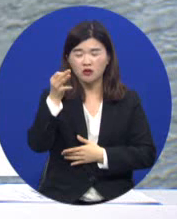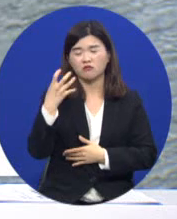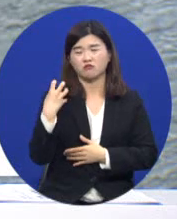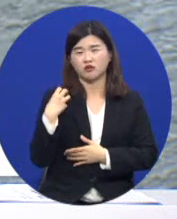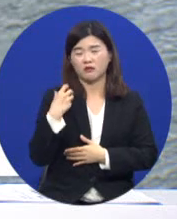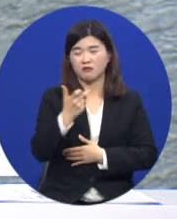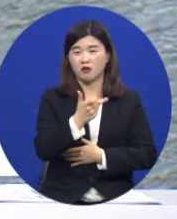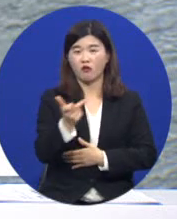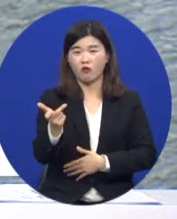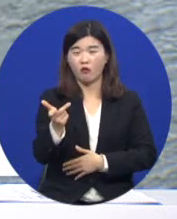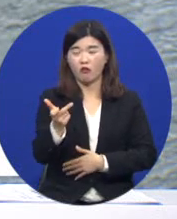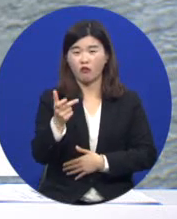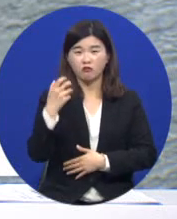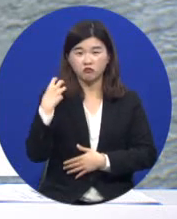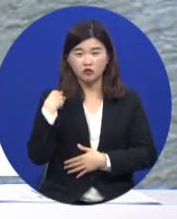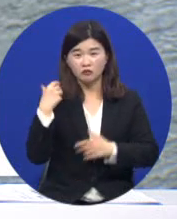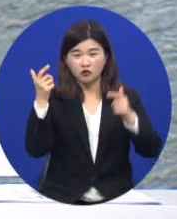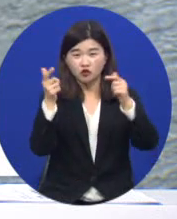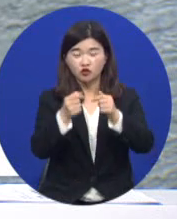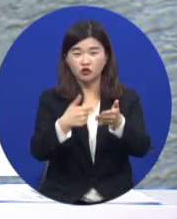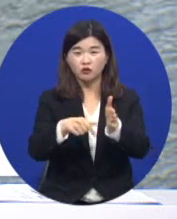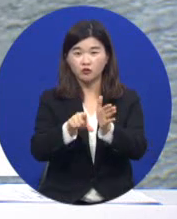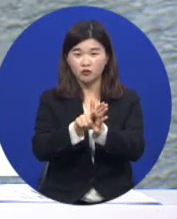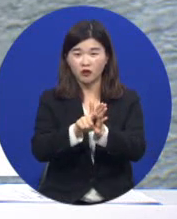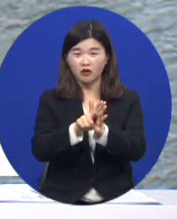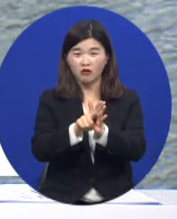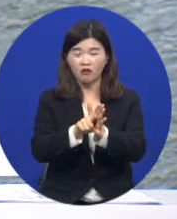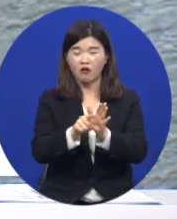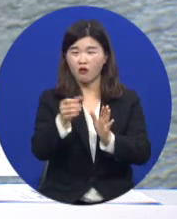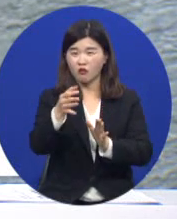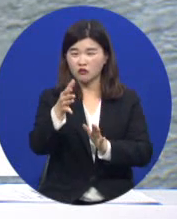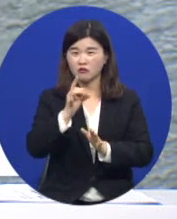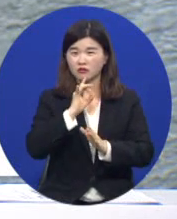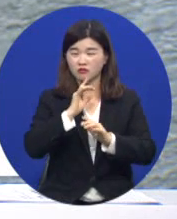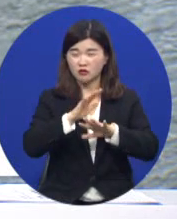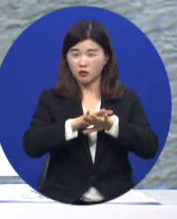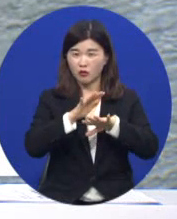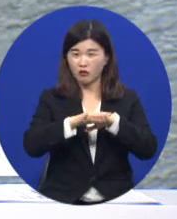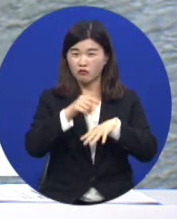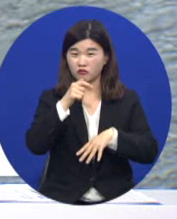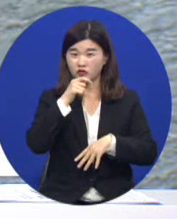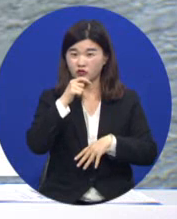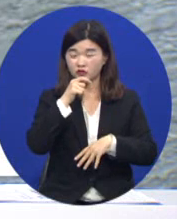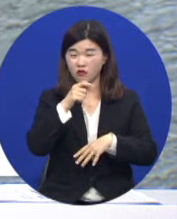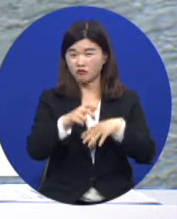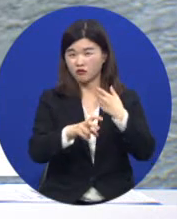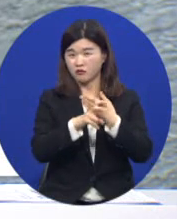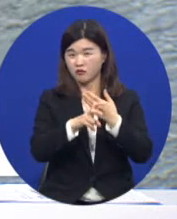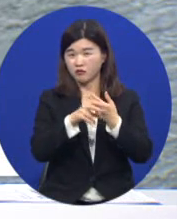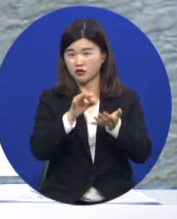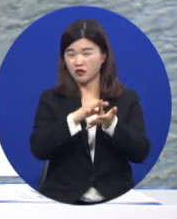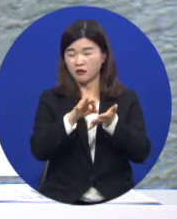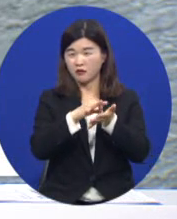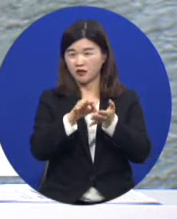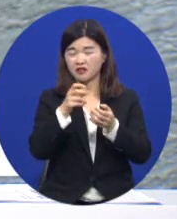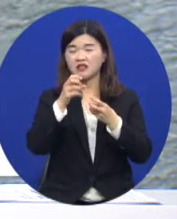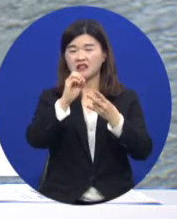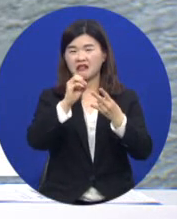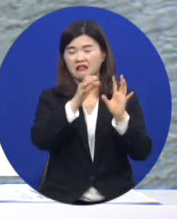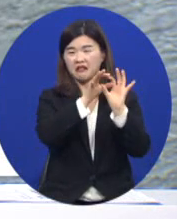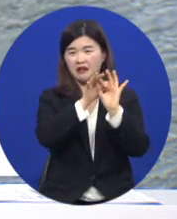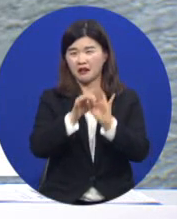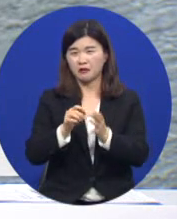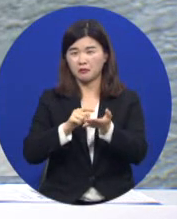않은데요. 이런 부담을 줄이기 위해 공짜나 다름없는 농업용수를 불법으로 사용하는 사례가 끊이지